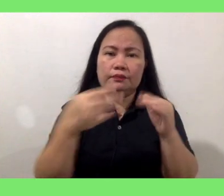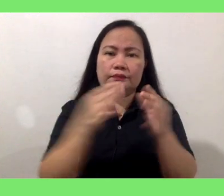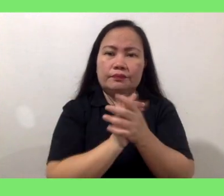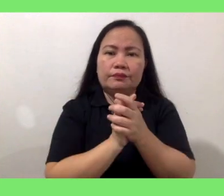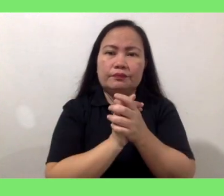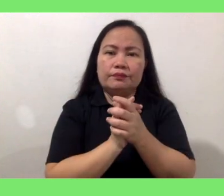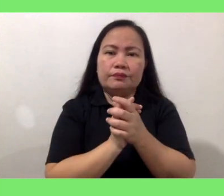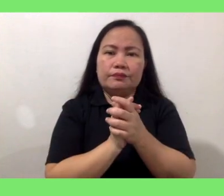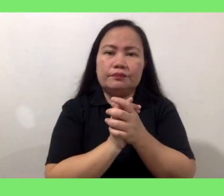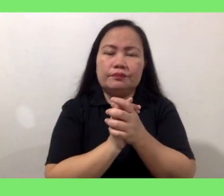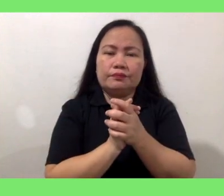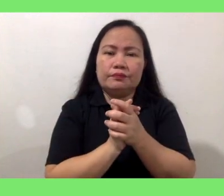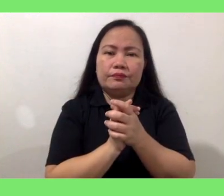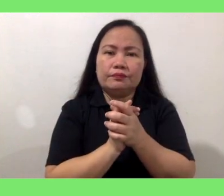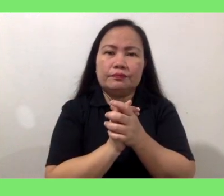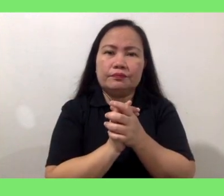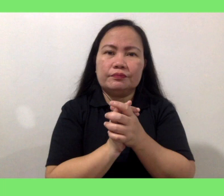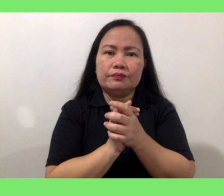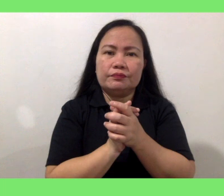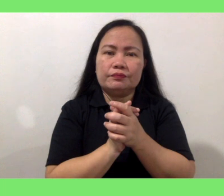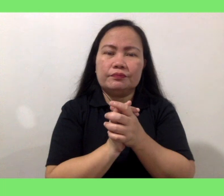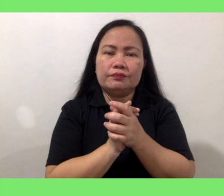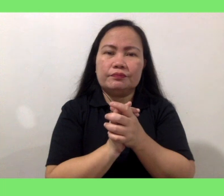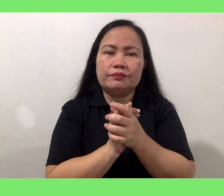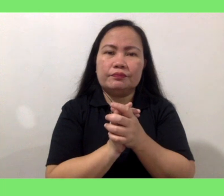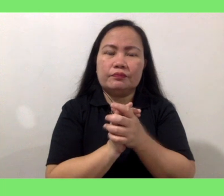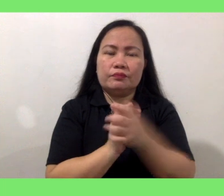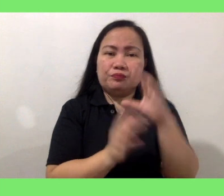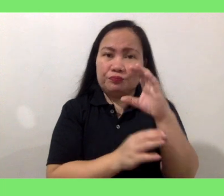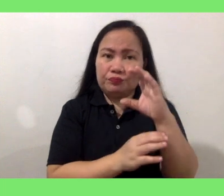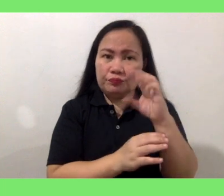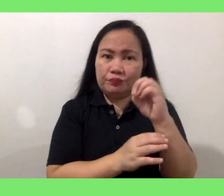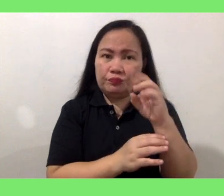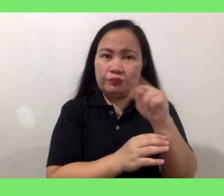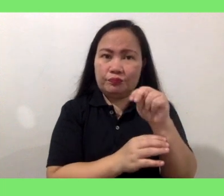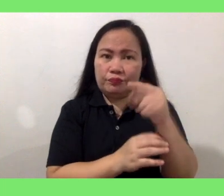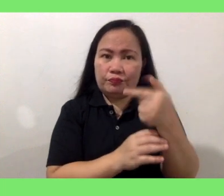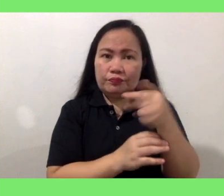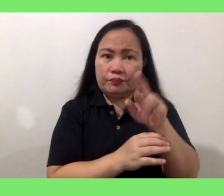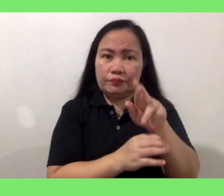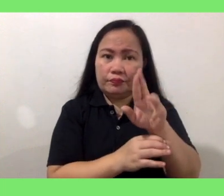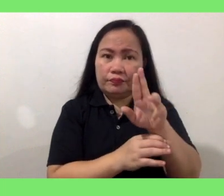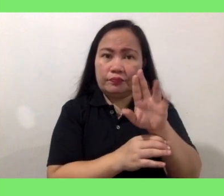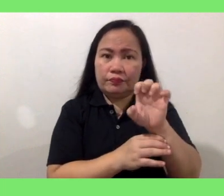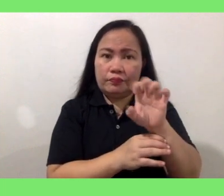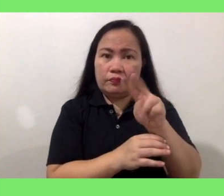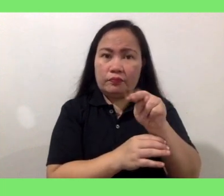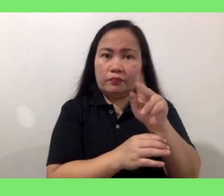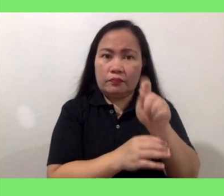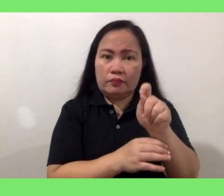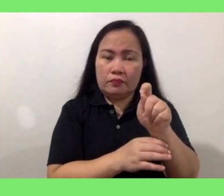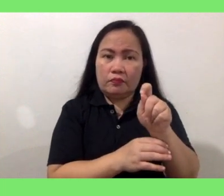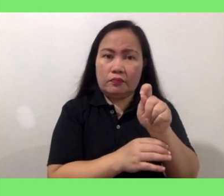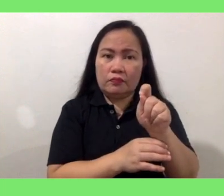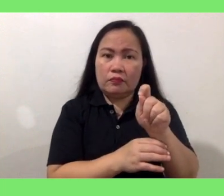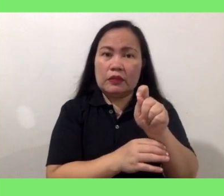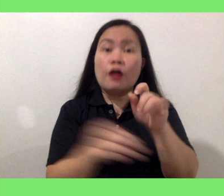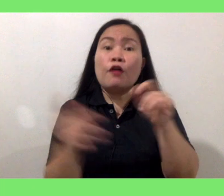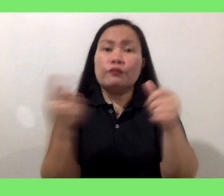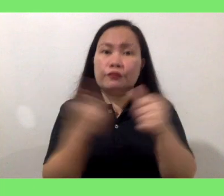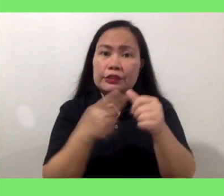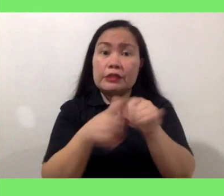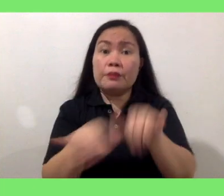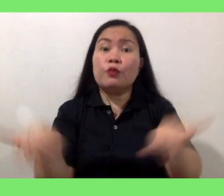Kasi nga po, para maging congruent sila, dapat equal muna sila. Hindi natin sila pwedeng tawagin